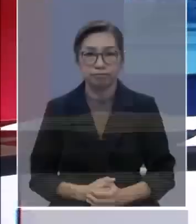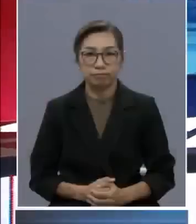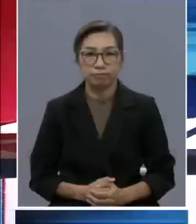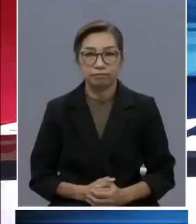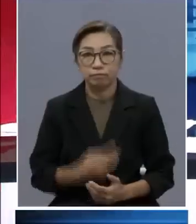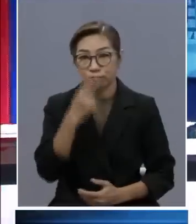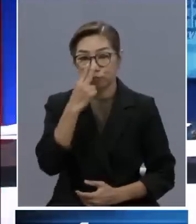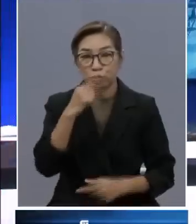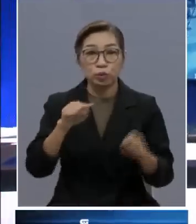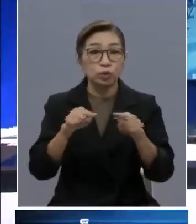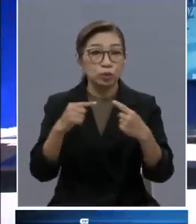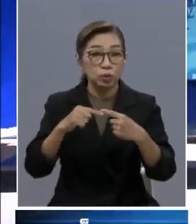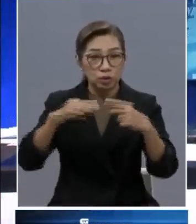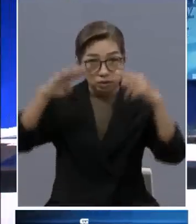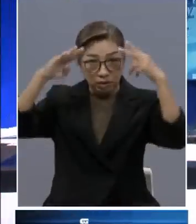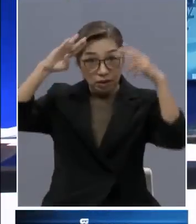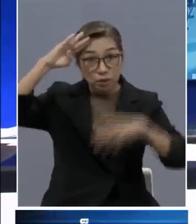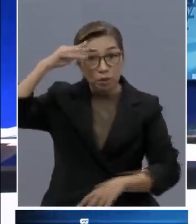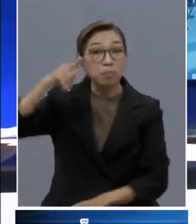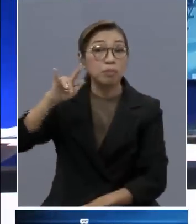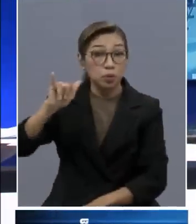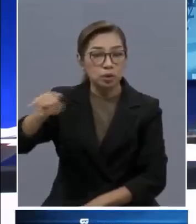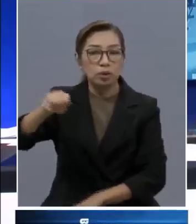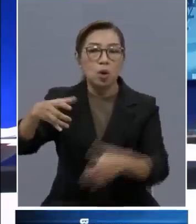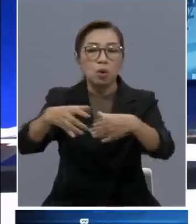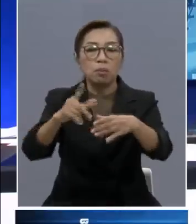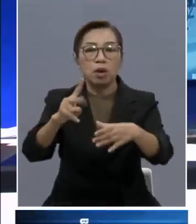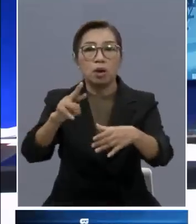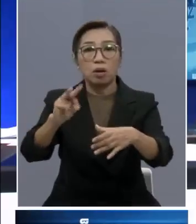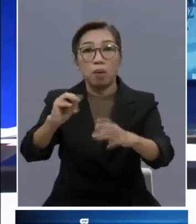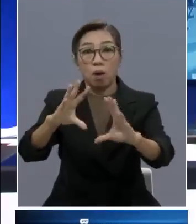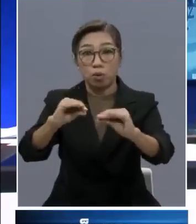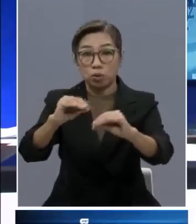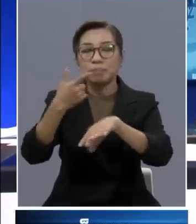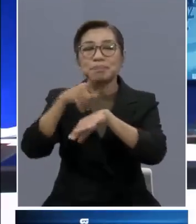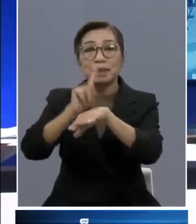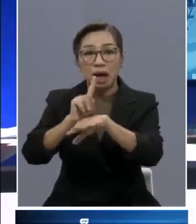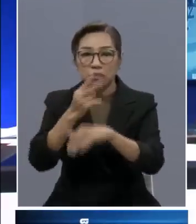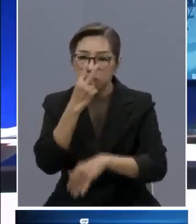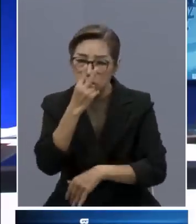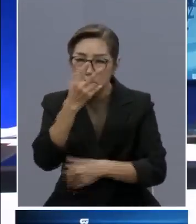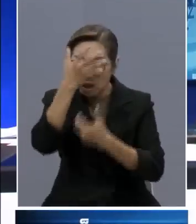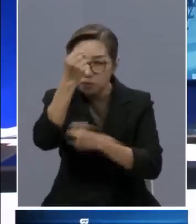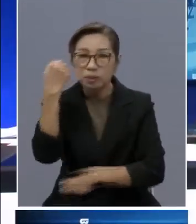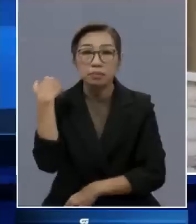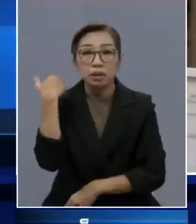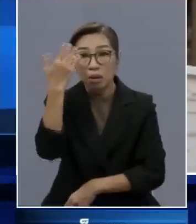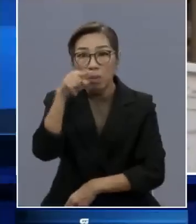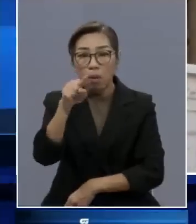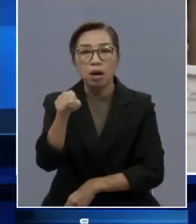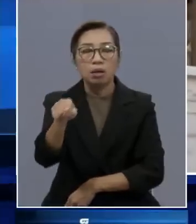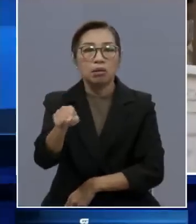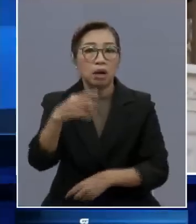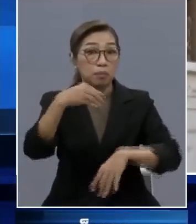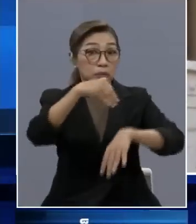เคลื่อนไหวพลเอกประยุทธ์กันหน่อยนะครับวันนี้เป็นประธานการประชุมครม.นะครับก็มีท่าทีหลายส่วนที่น่าสนใจเลยทีเดียวนะครับตามรายงานบอกว่าปิดห้องคุยกับ